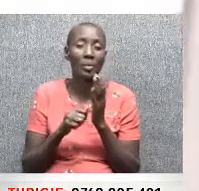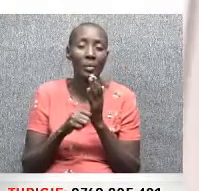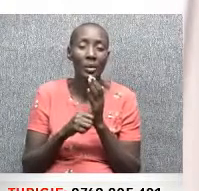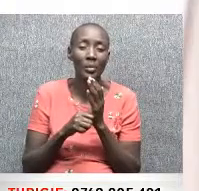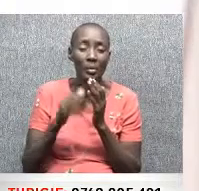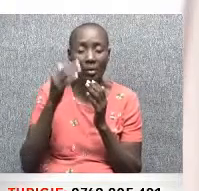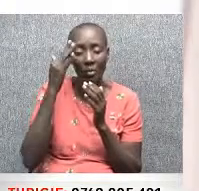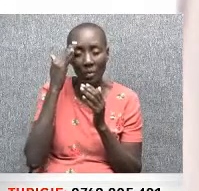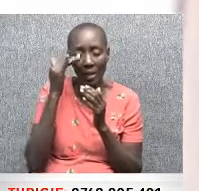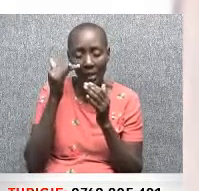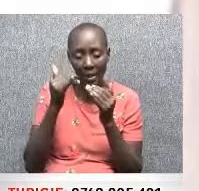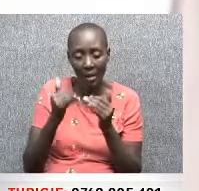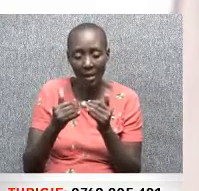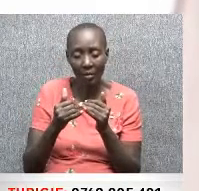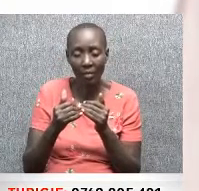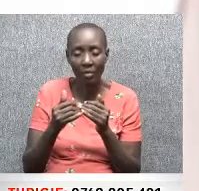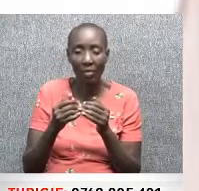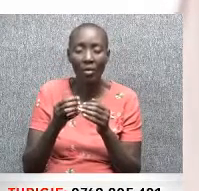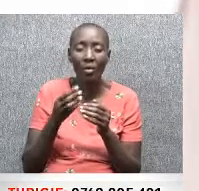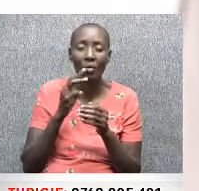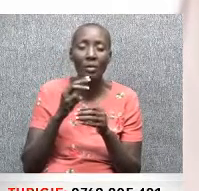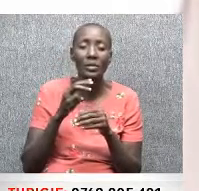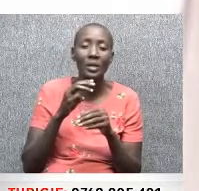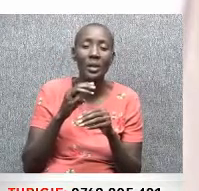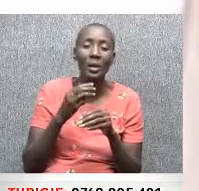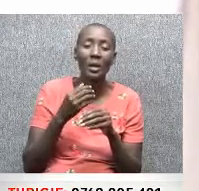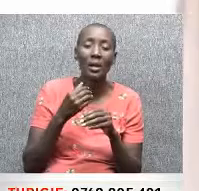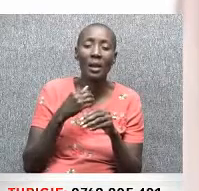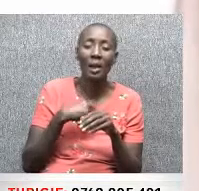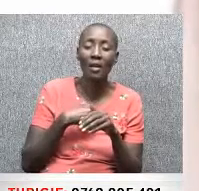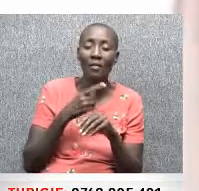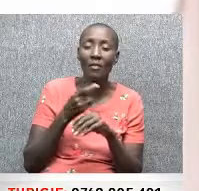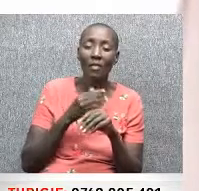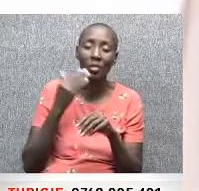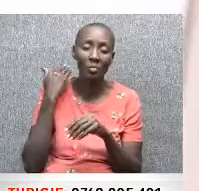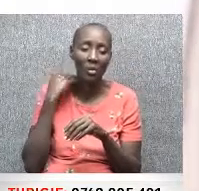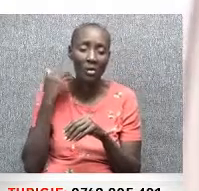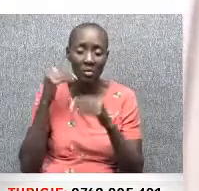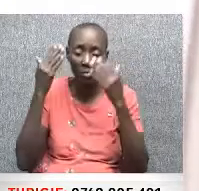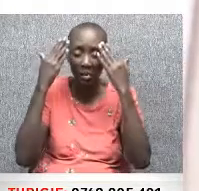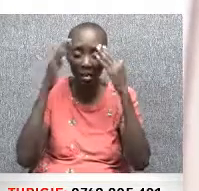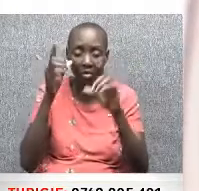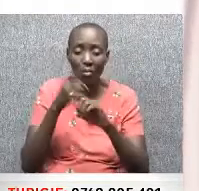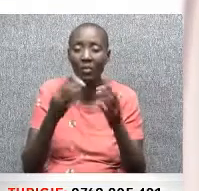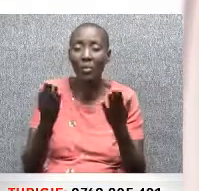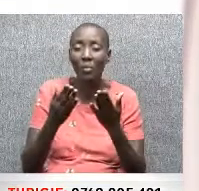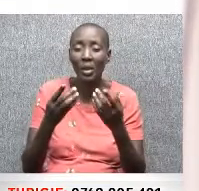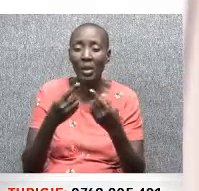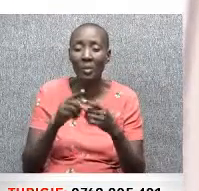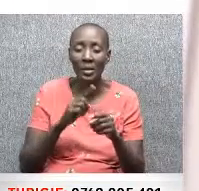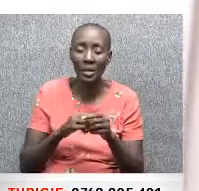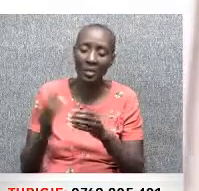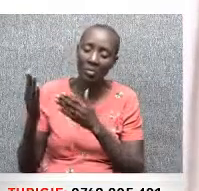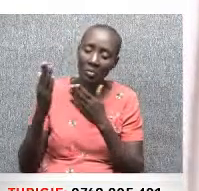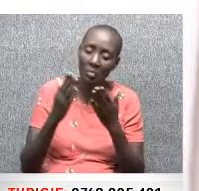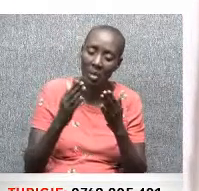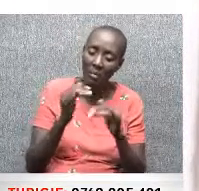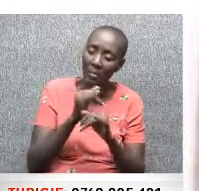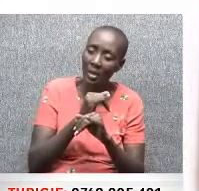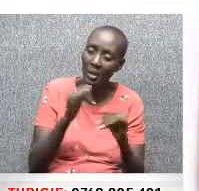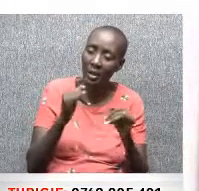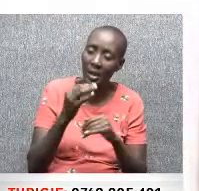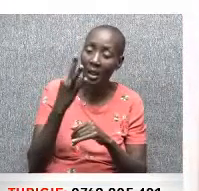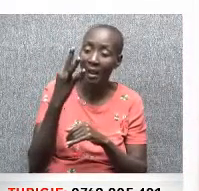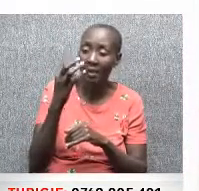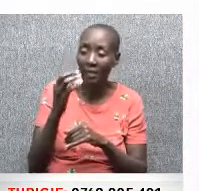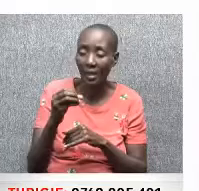sasa tunatolewa Dadora, hata sijui inatolewa wapi. Bora niletewe maji safi, na kuletewa maji ni dhati bobu mtungi, na